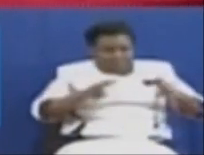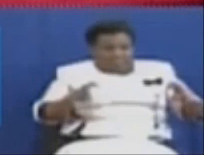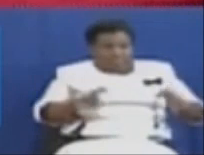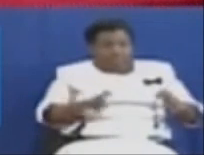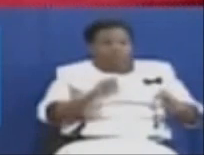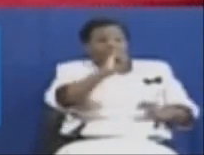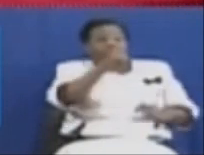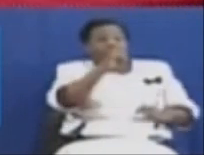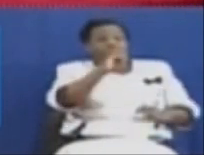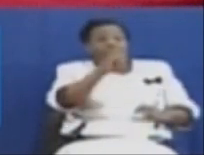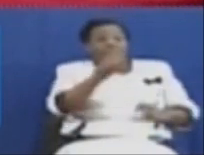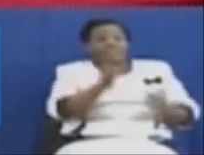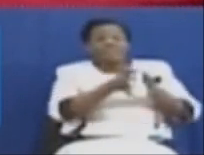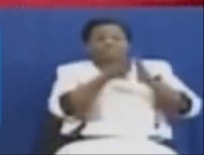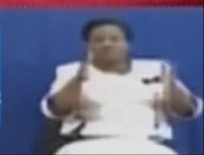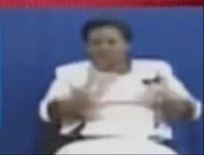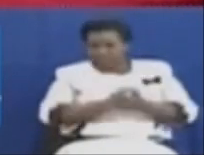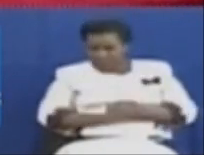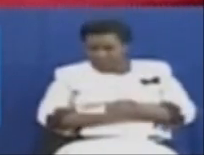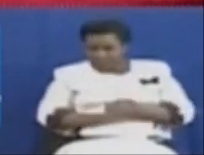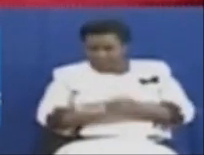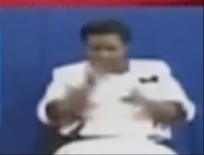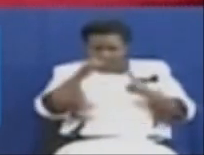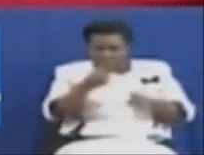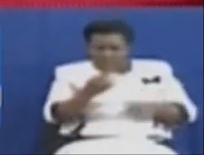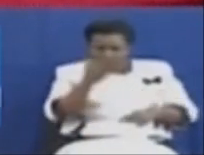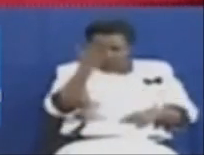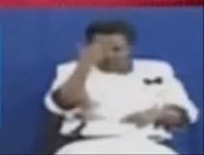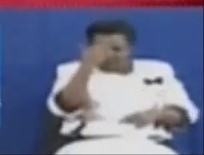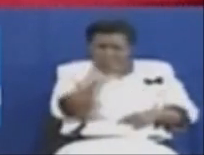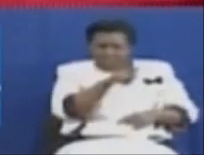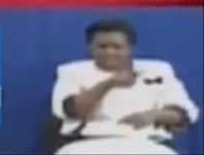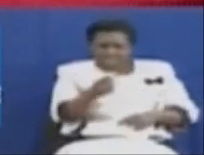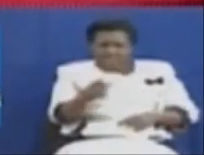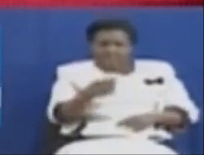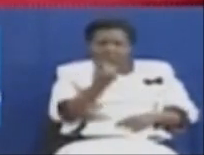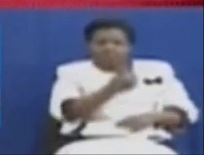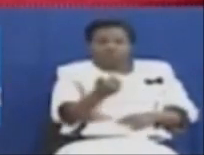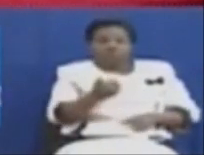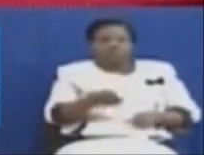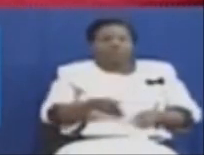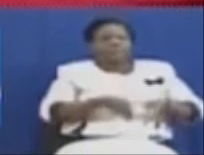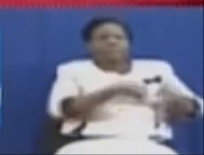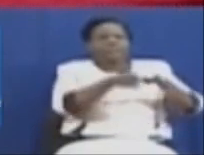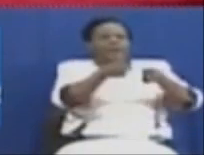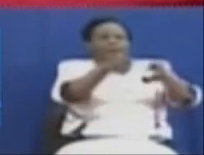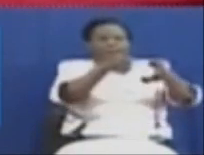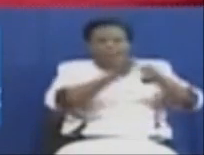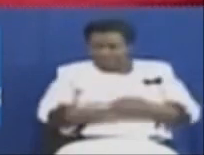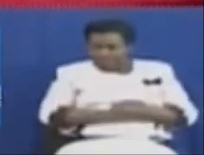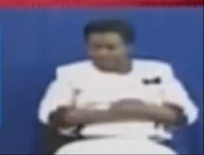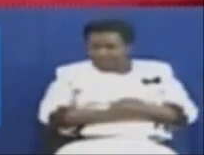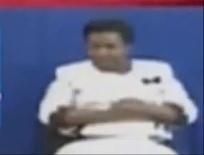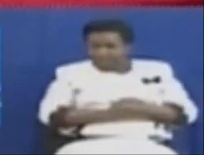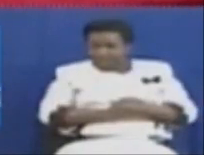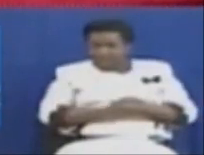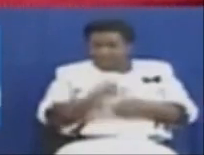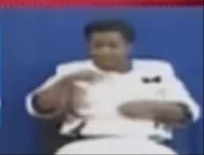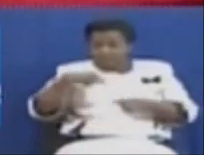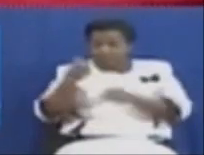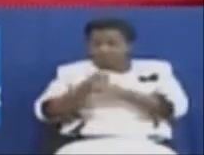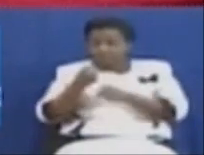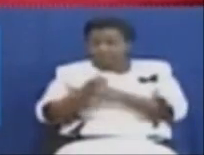ya kuendelezwa. Mtoto ana haki ya kushirikishwa. Mtoto ana haki ya kutofanyishwa kazi